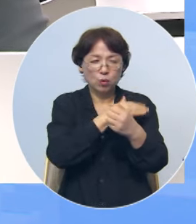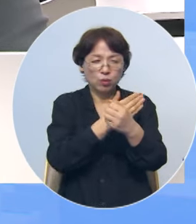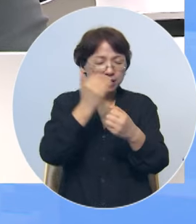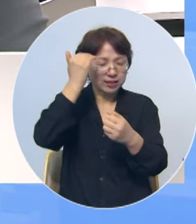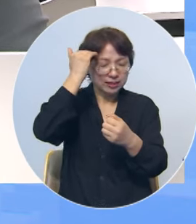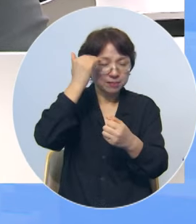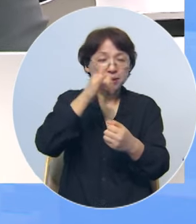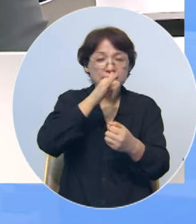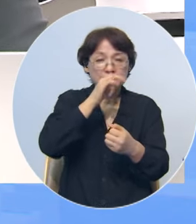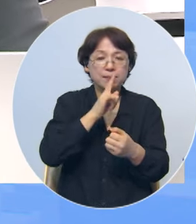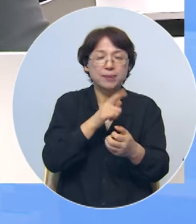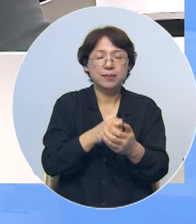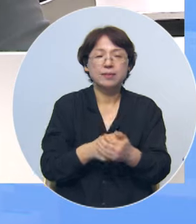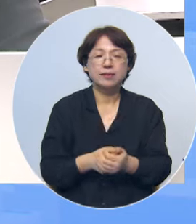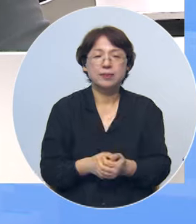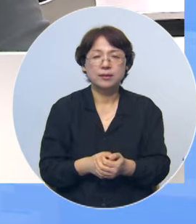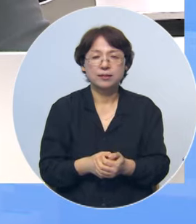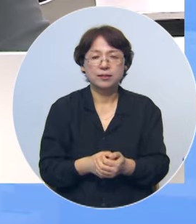침해하는 부분이 있다는 거죠?